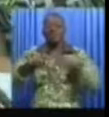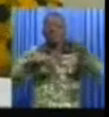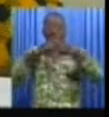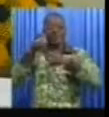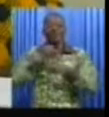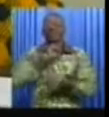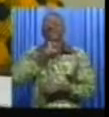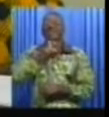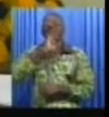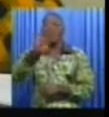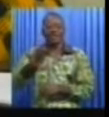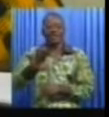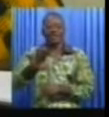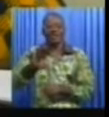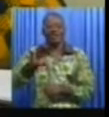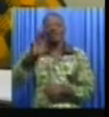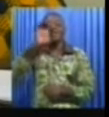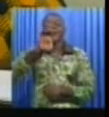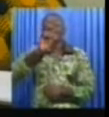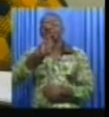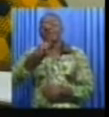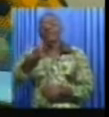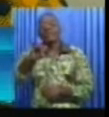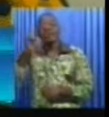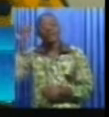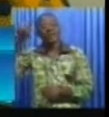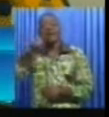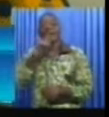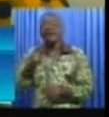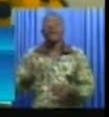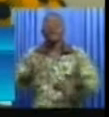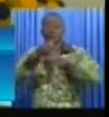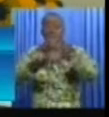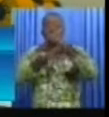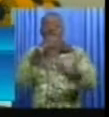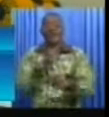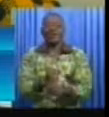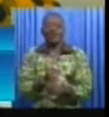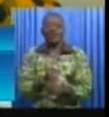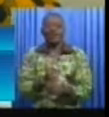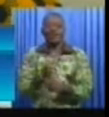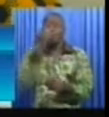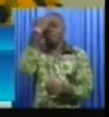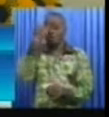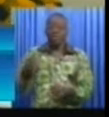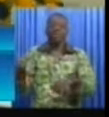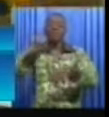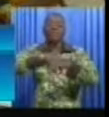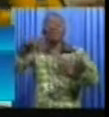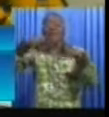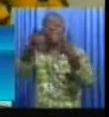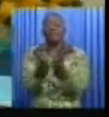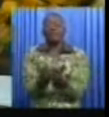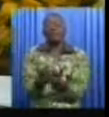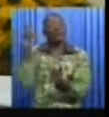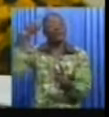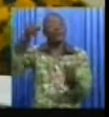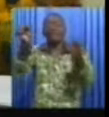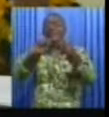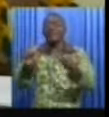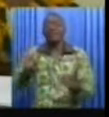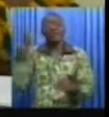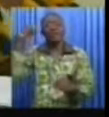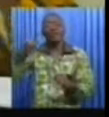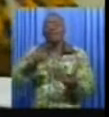rien. Le coût du Sénat est très élevé, à notre avis. Pourquoi mettre en place une structure qui tente